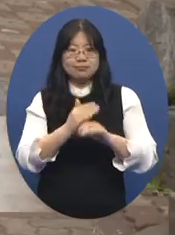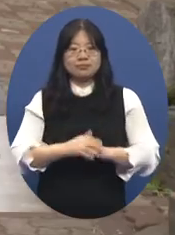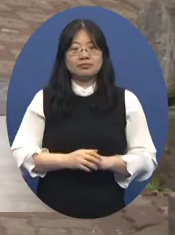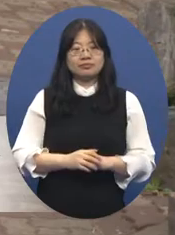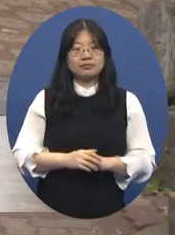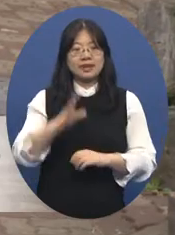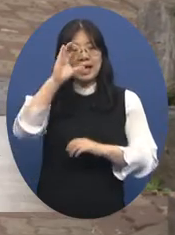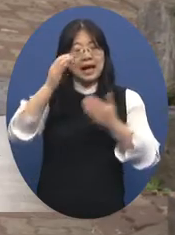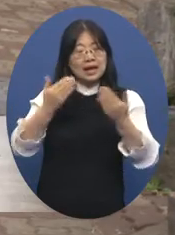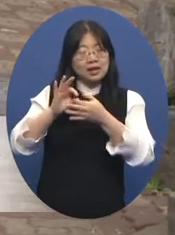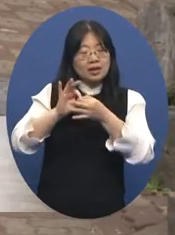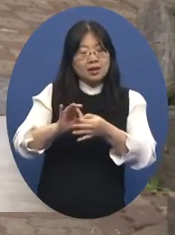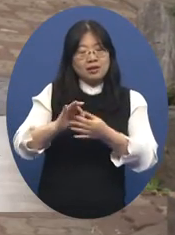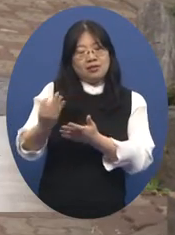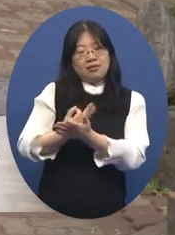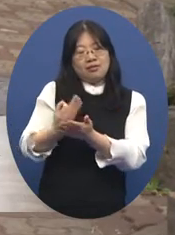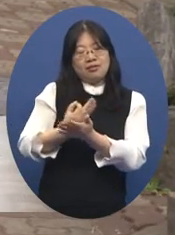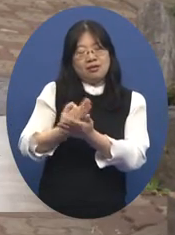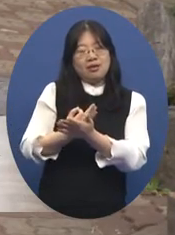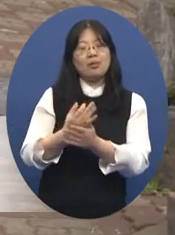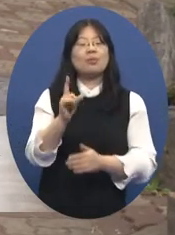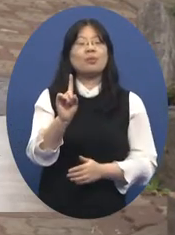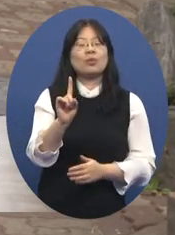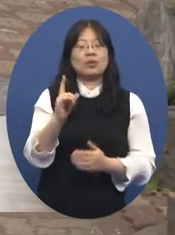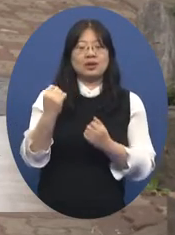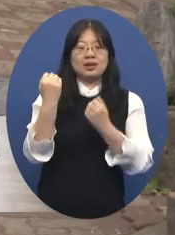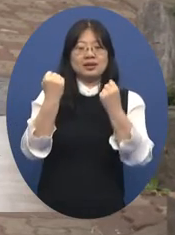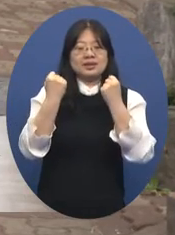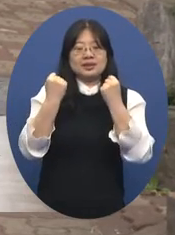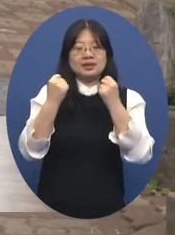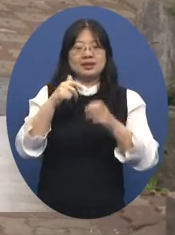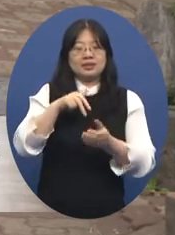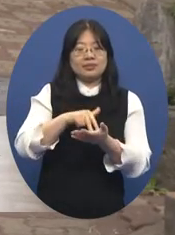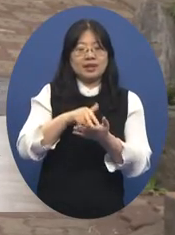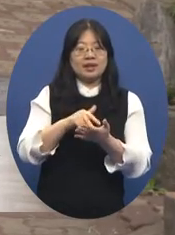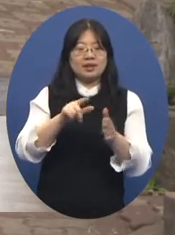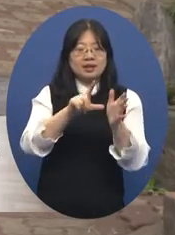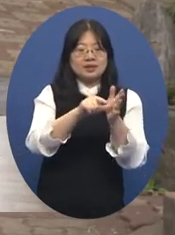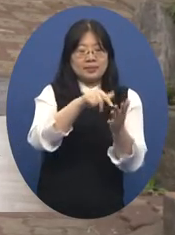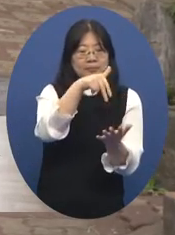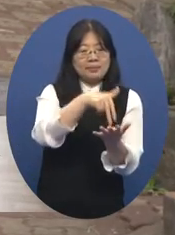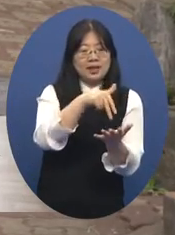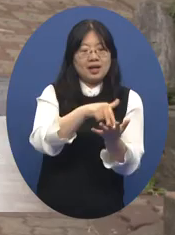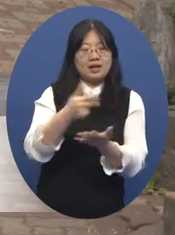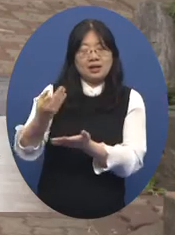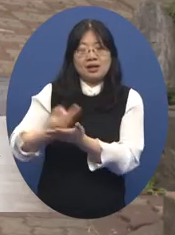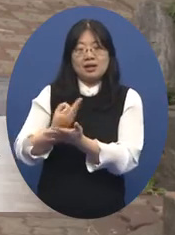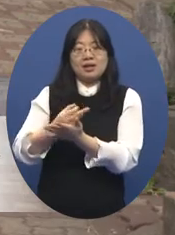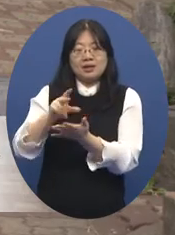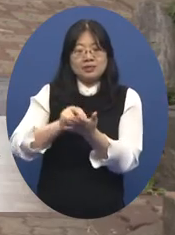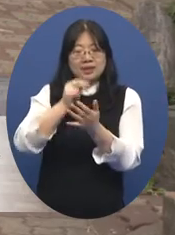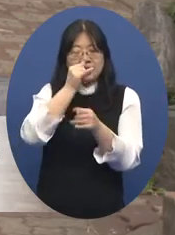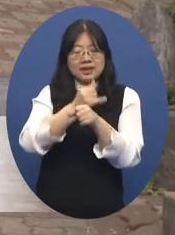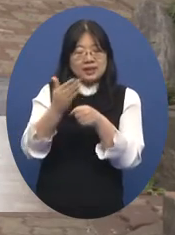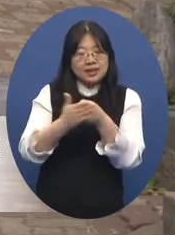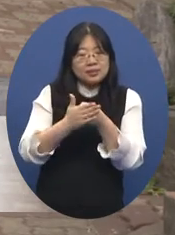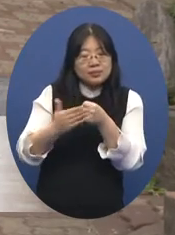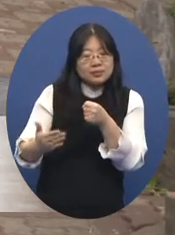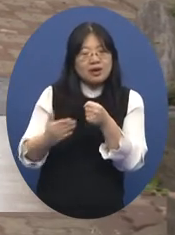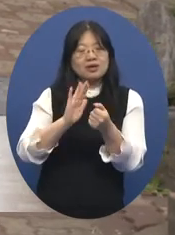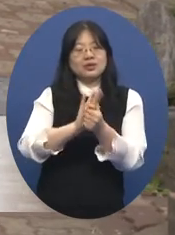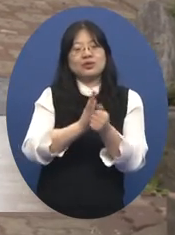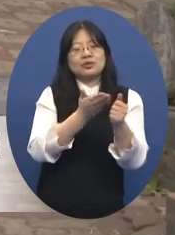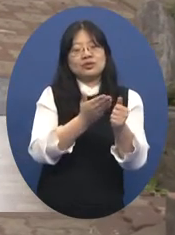이제 아르바이트 하면서 이제 스스로 돈을 버는데 아무래도 이제 그걸로도 체력적으로도 시간적으로도 조금 벌이에